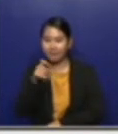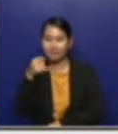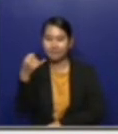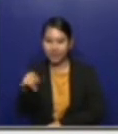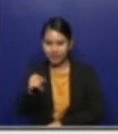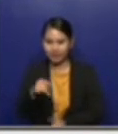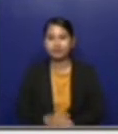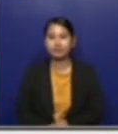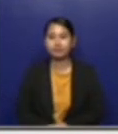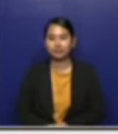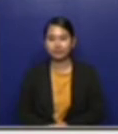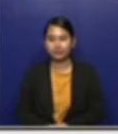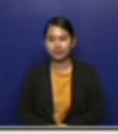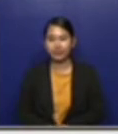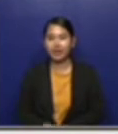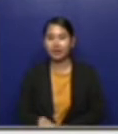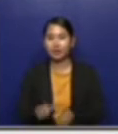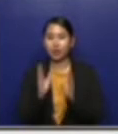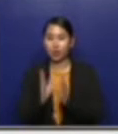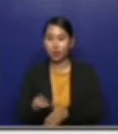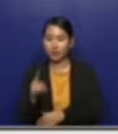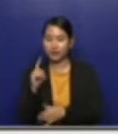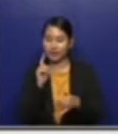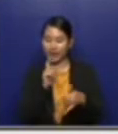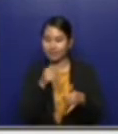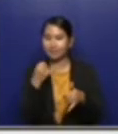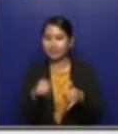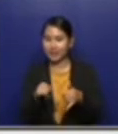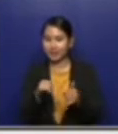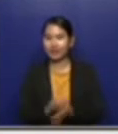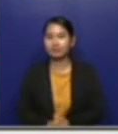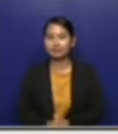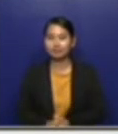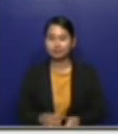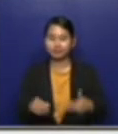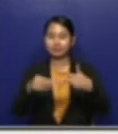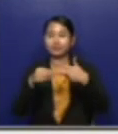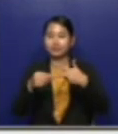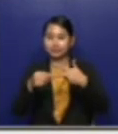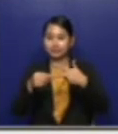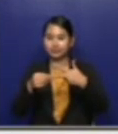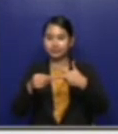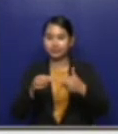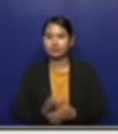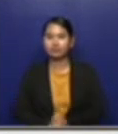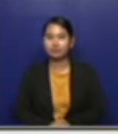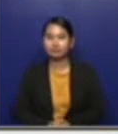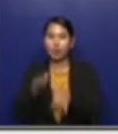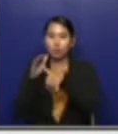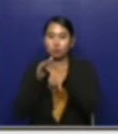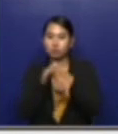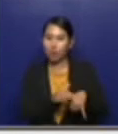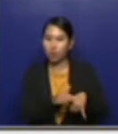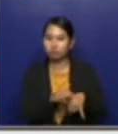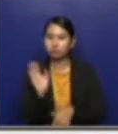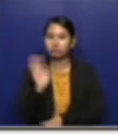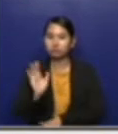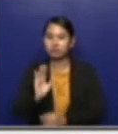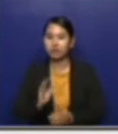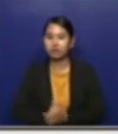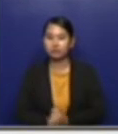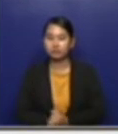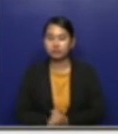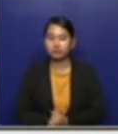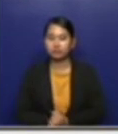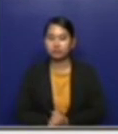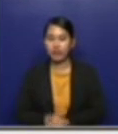ผิดคนด้วยข้อที่สามเขาเรียกร้องไงครับอย่าคุกคามประชาชนสภาคุกคาม